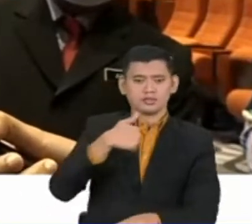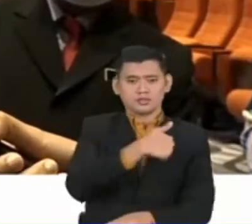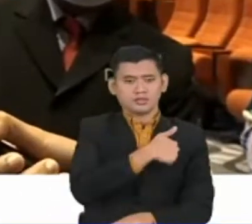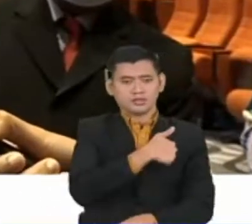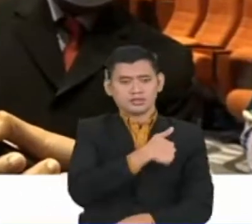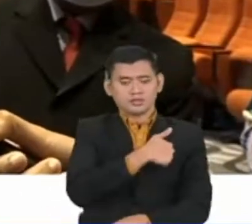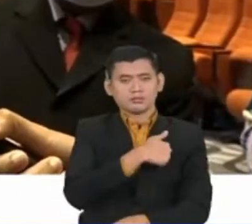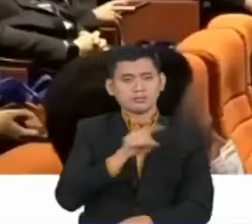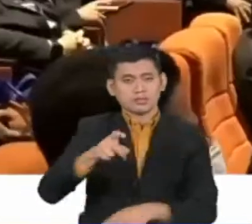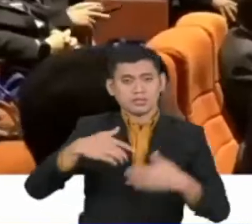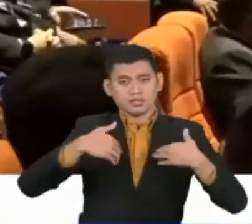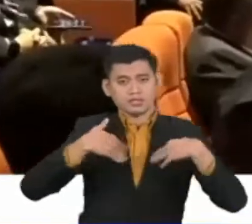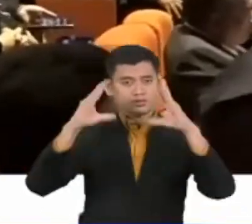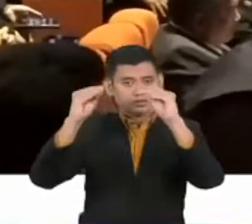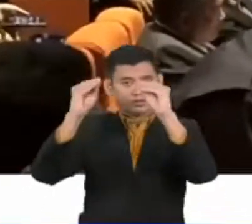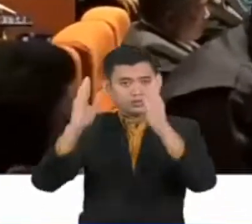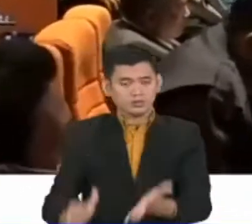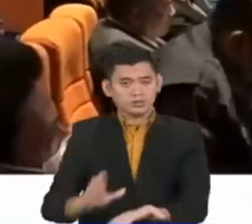semuanya berguru.